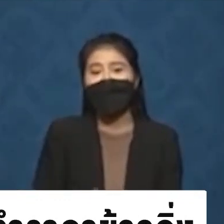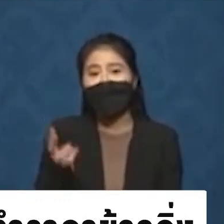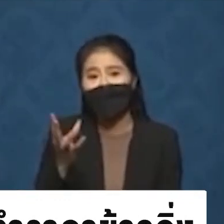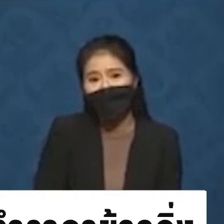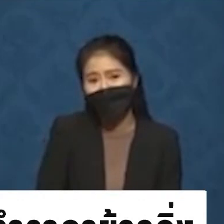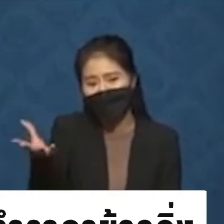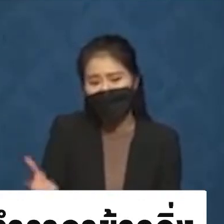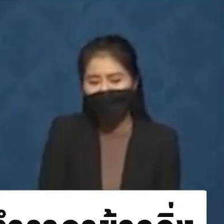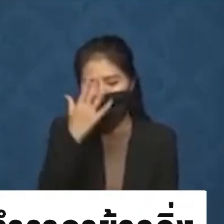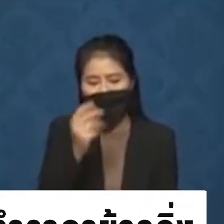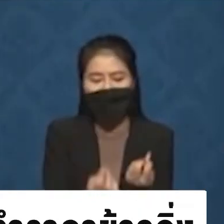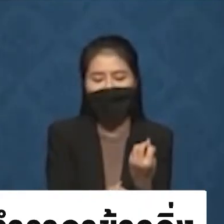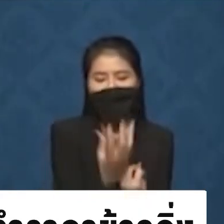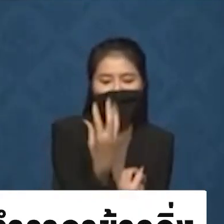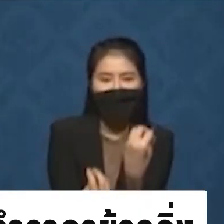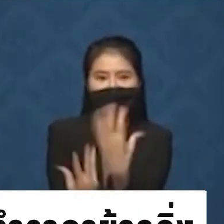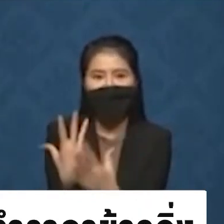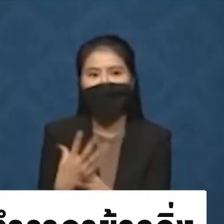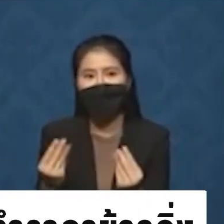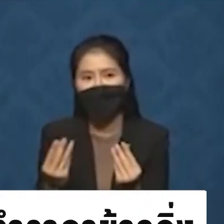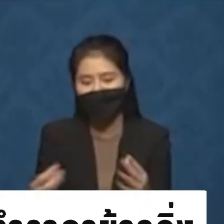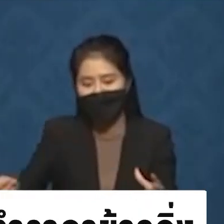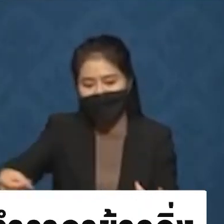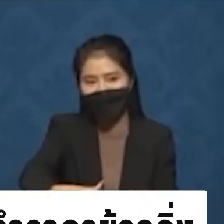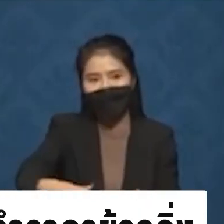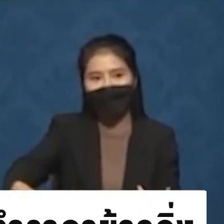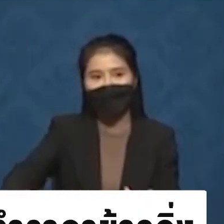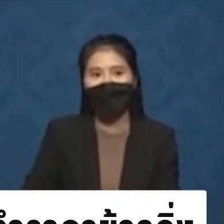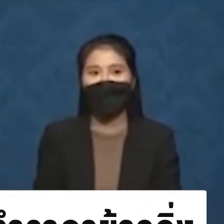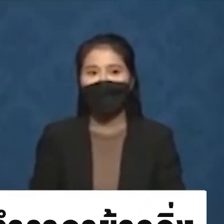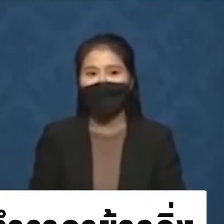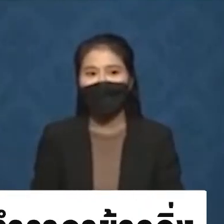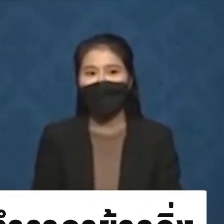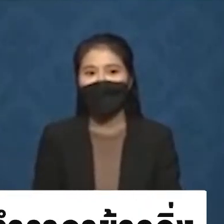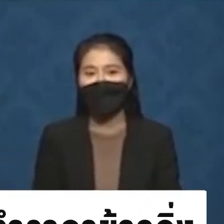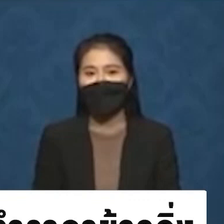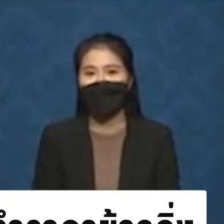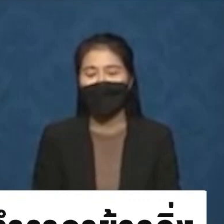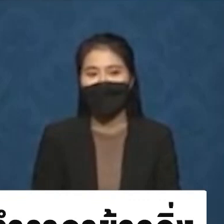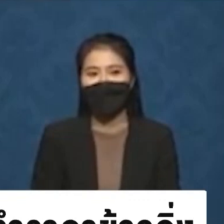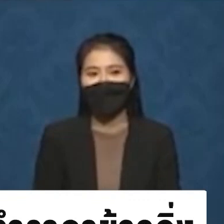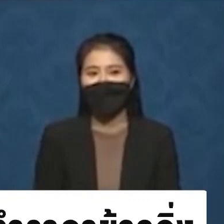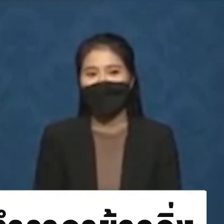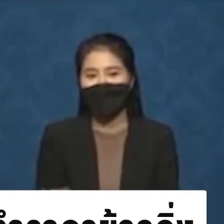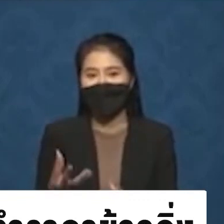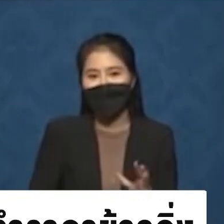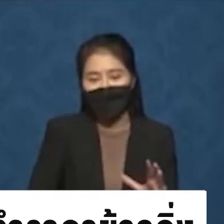ะก็เลยใช้วิธีการประท้วงนะคะด้วยการหว่านข้าวแล้วก็ปุ๋ยกลางห้องประชุม